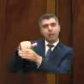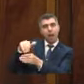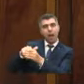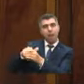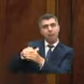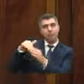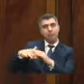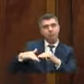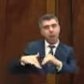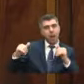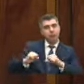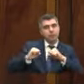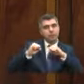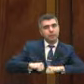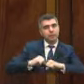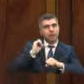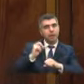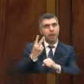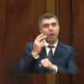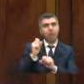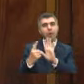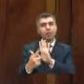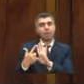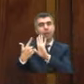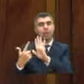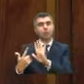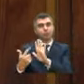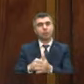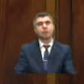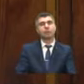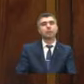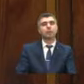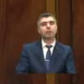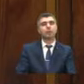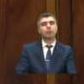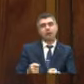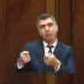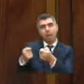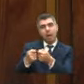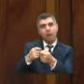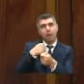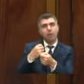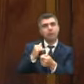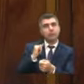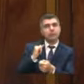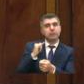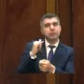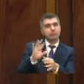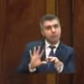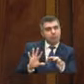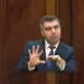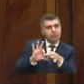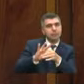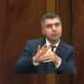مؤسستكم الموقرة سنة 2017 على أساس التعاقد الذي